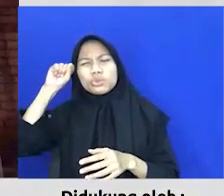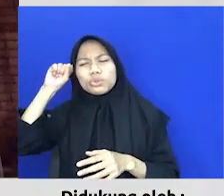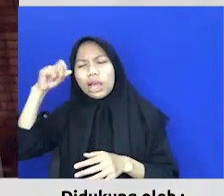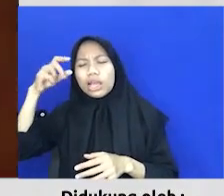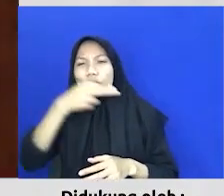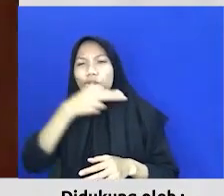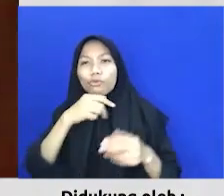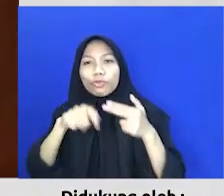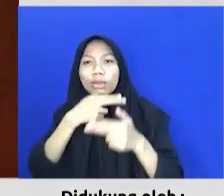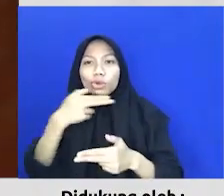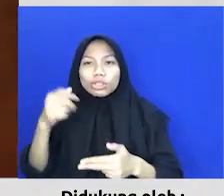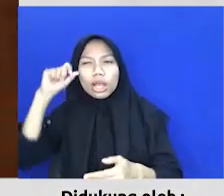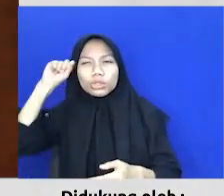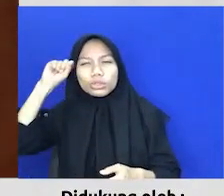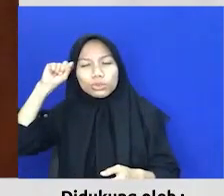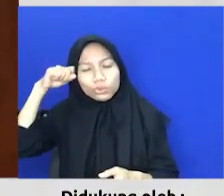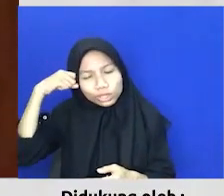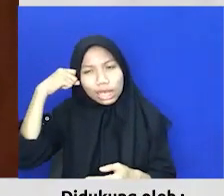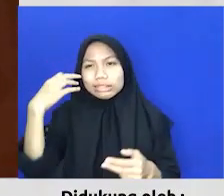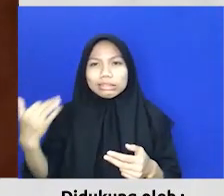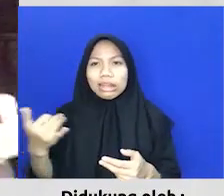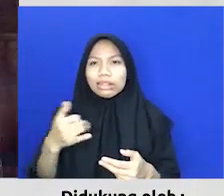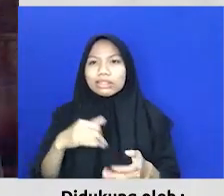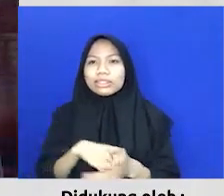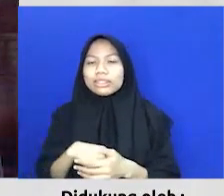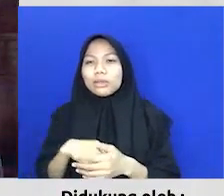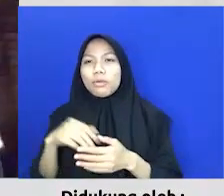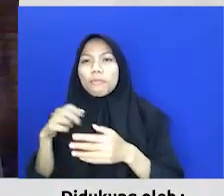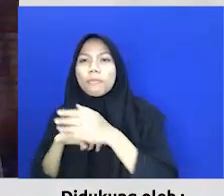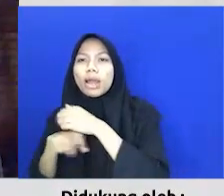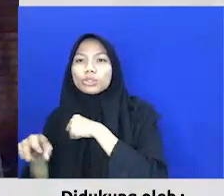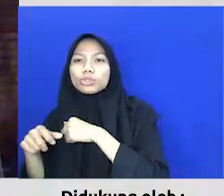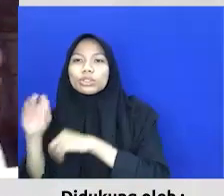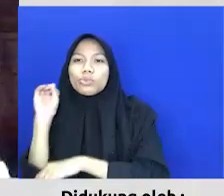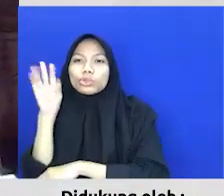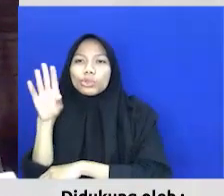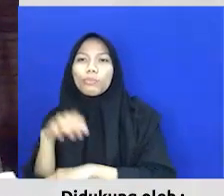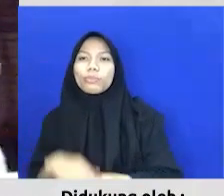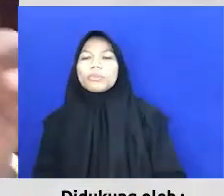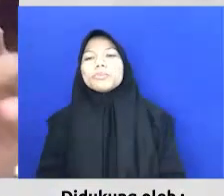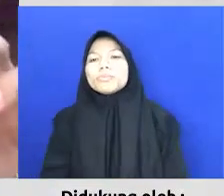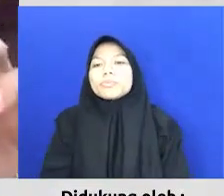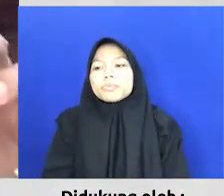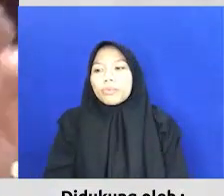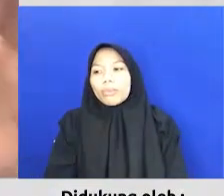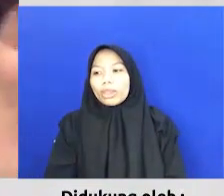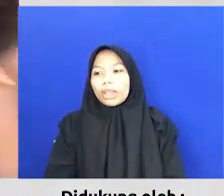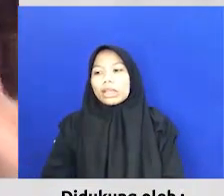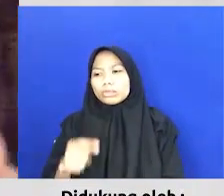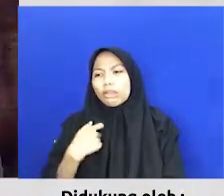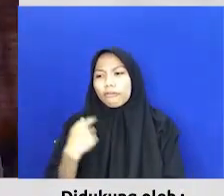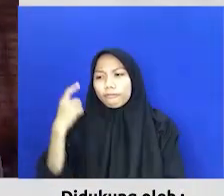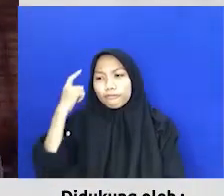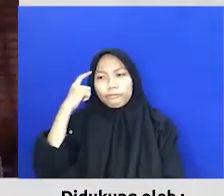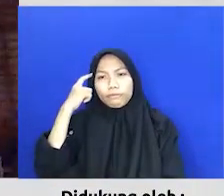masyarakat, ya, memiliki pengalaman imajinasi mungkin melalui sastra dan drama yang dia paham